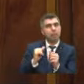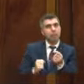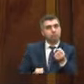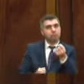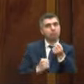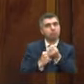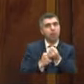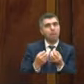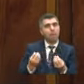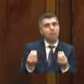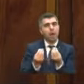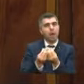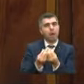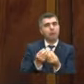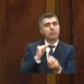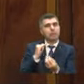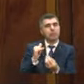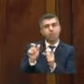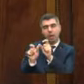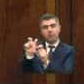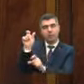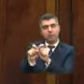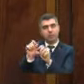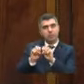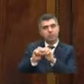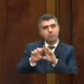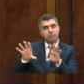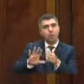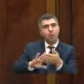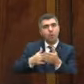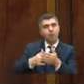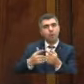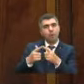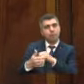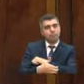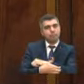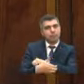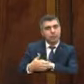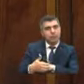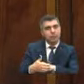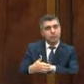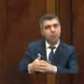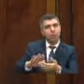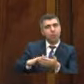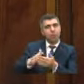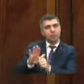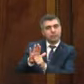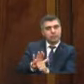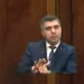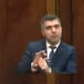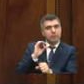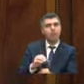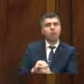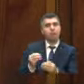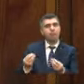وقعها المباشر على فئات واسعة من المواطنين لا سيما الطبقات الفقيرة والهشة والمتوسطة. وإلى